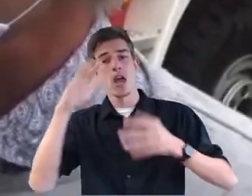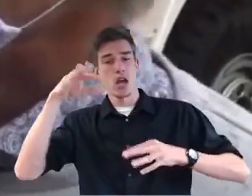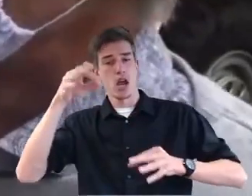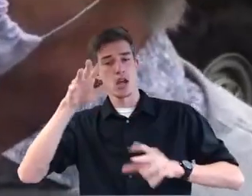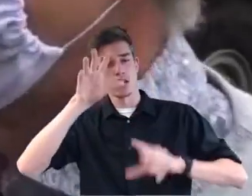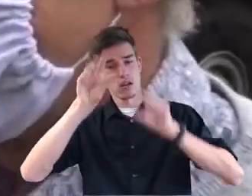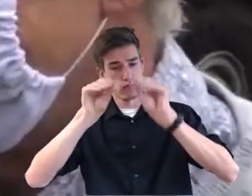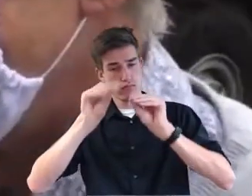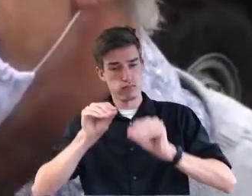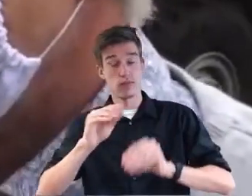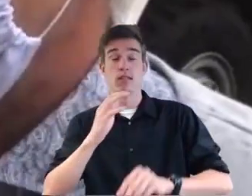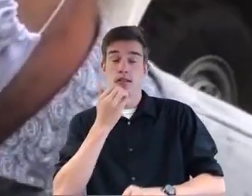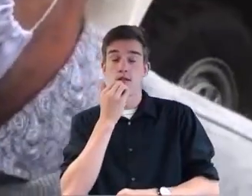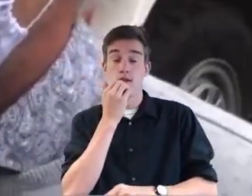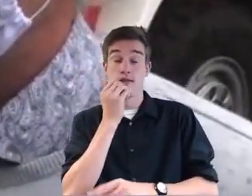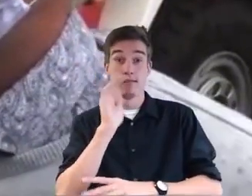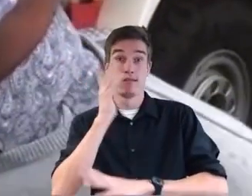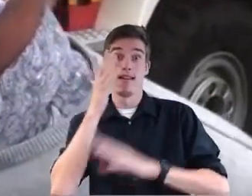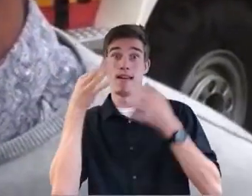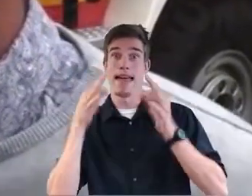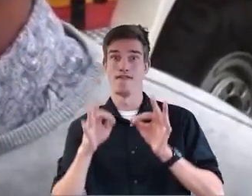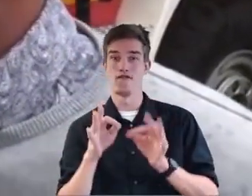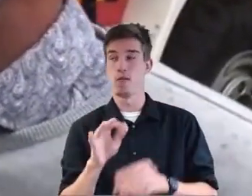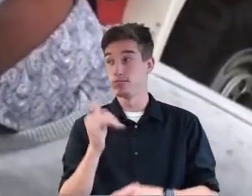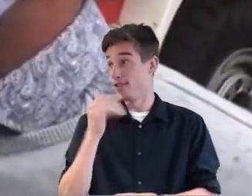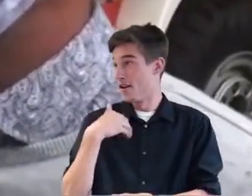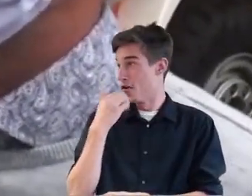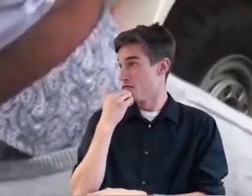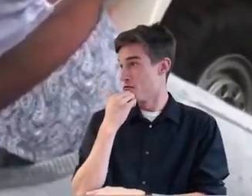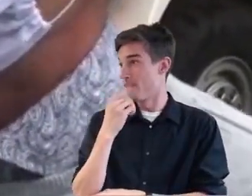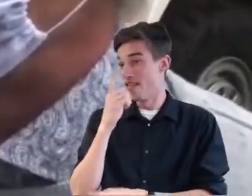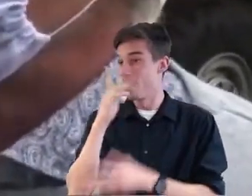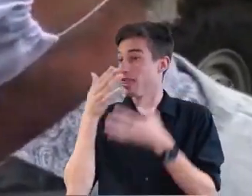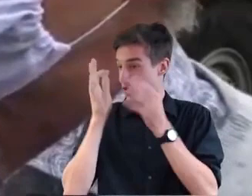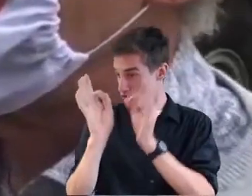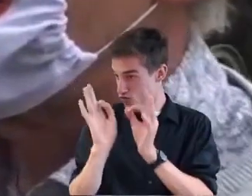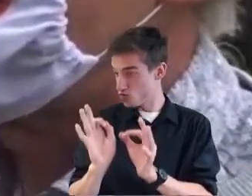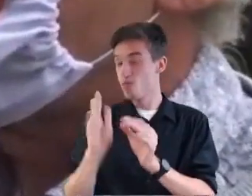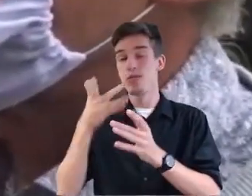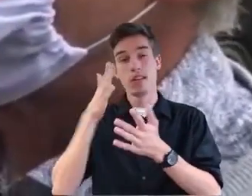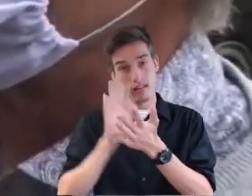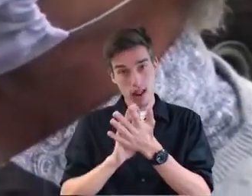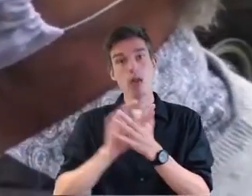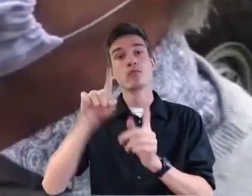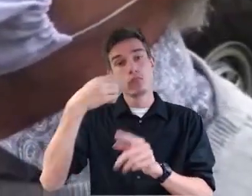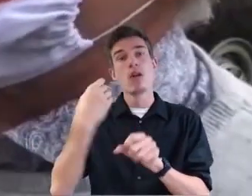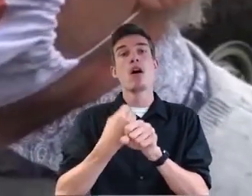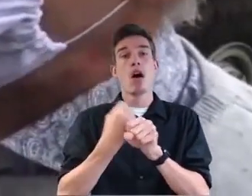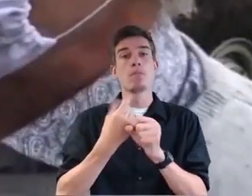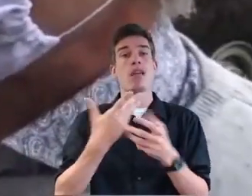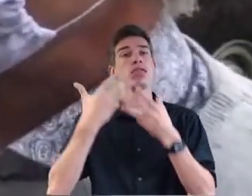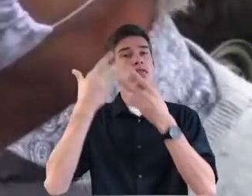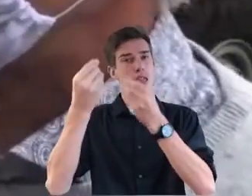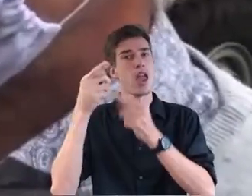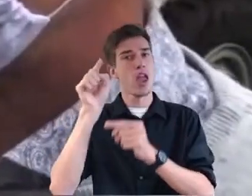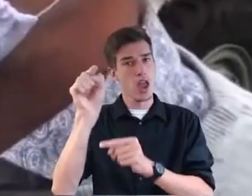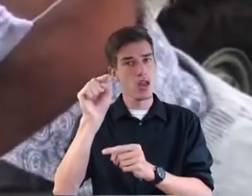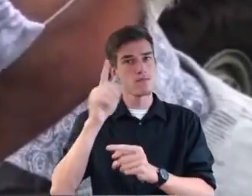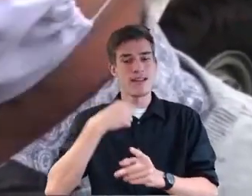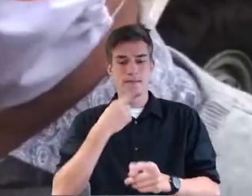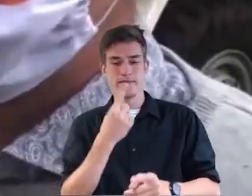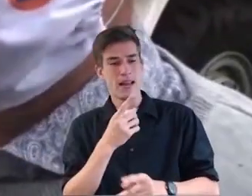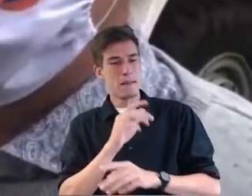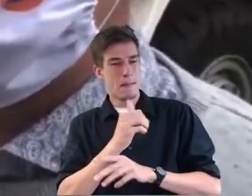ist. Und der Dünn ist Auftrag, gut, ja, nehme ich an. genau, dem Ja. ist gut. Und der Auftragnehmer wird dann an den Stellen, wo